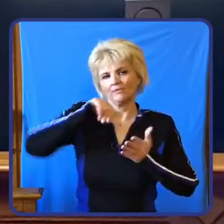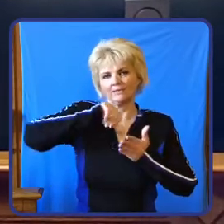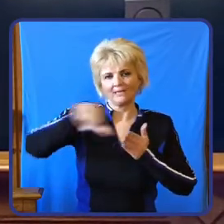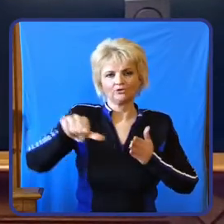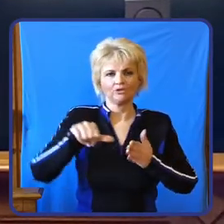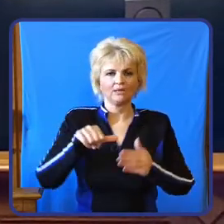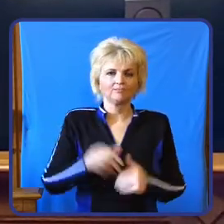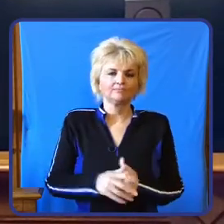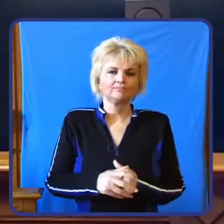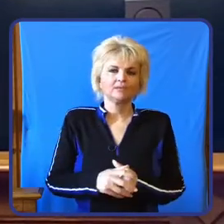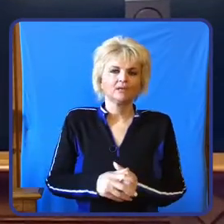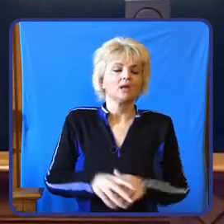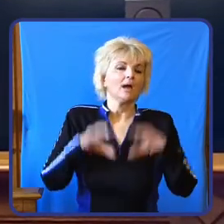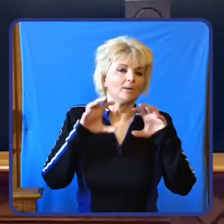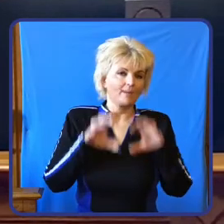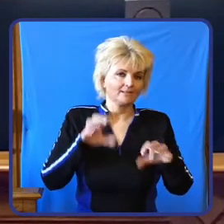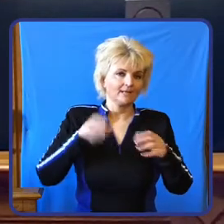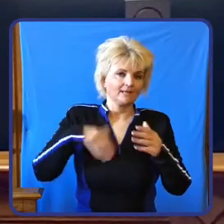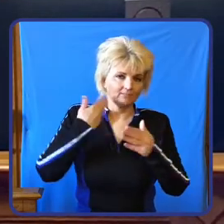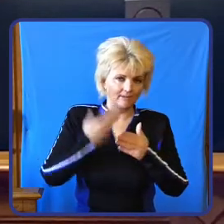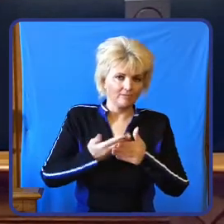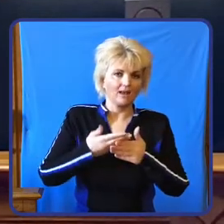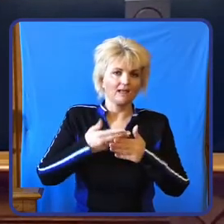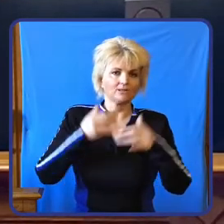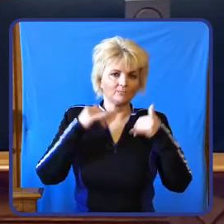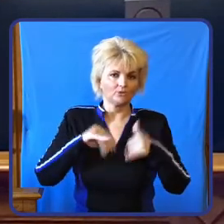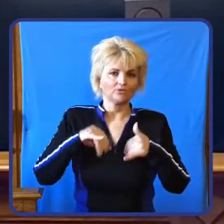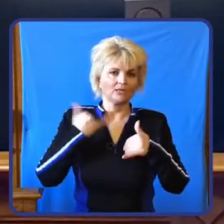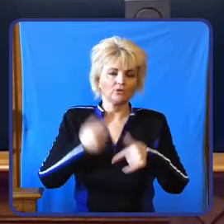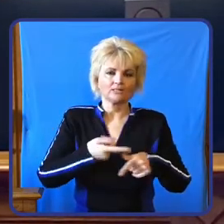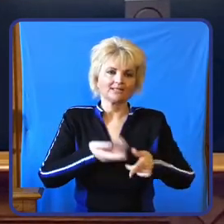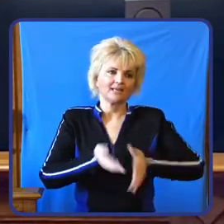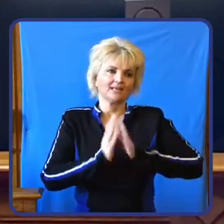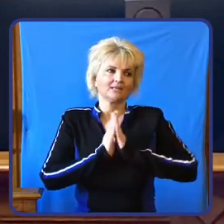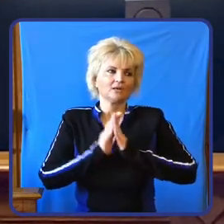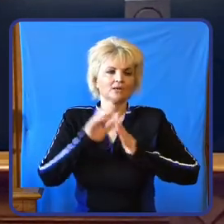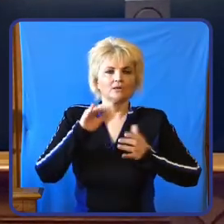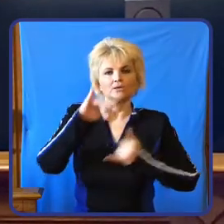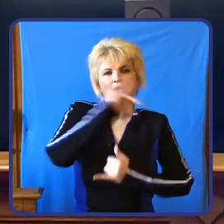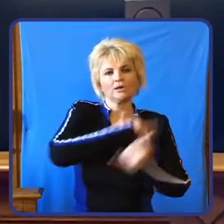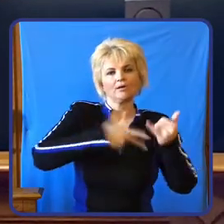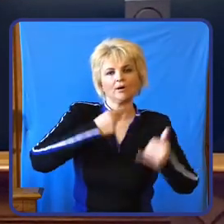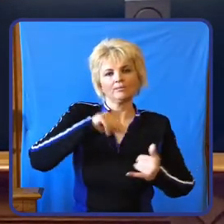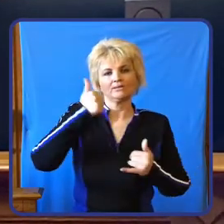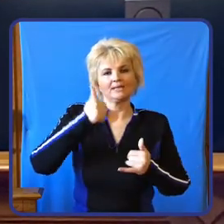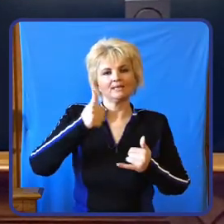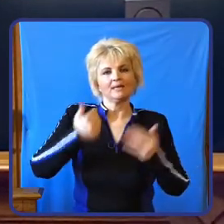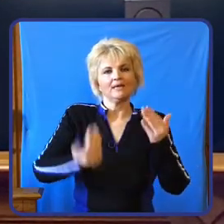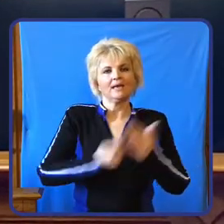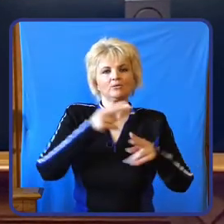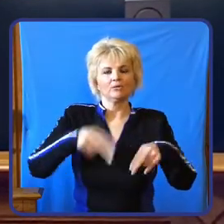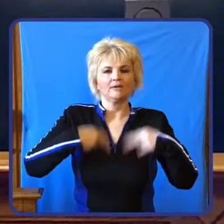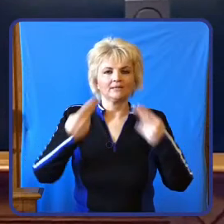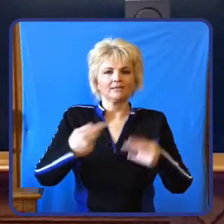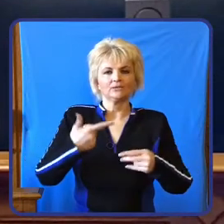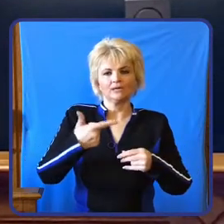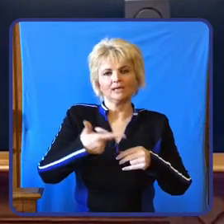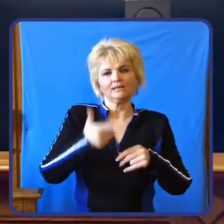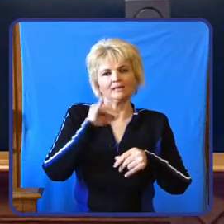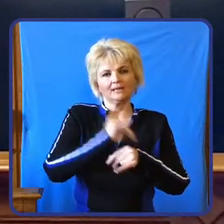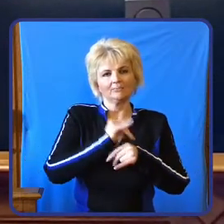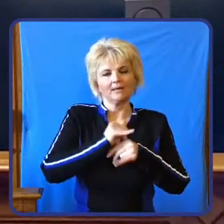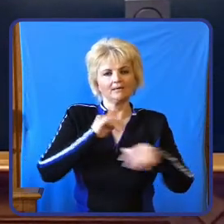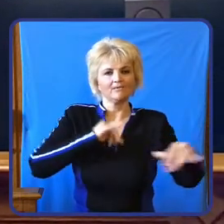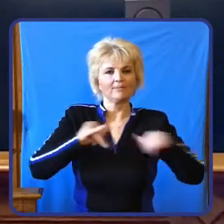be. Megtehetik a bevallásukat még mindig. Azt kértük, hogy akkor január 31 helyett a következő 2 hétben, tehát február